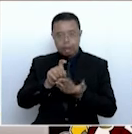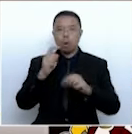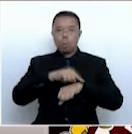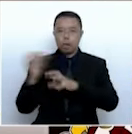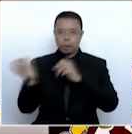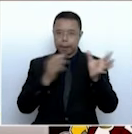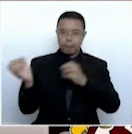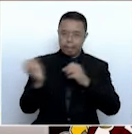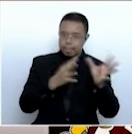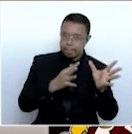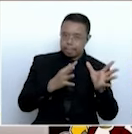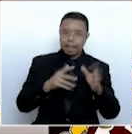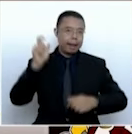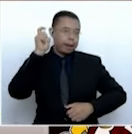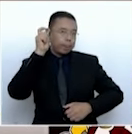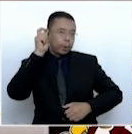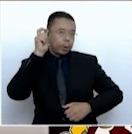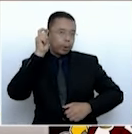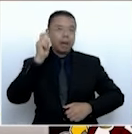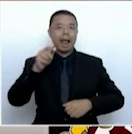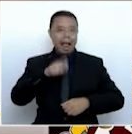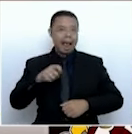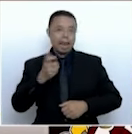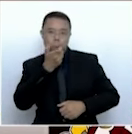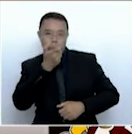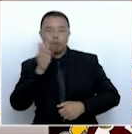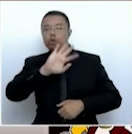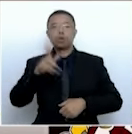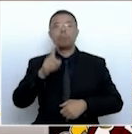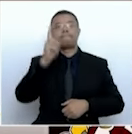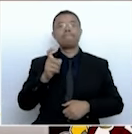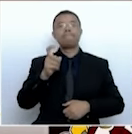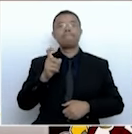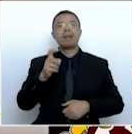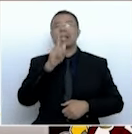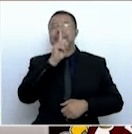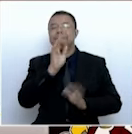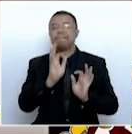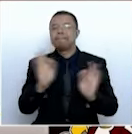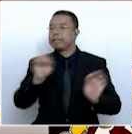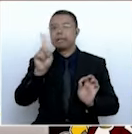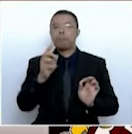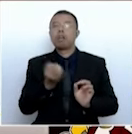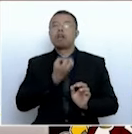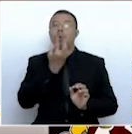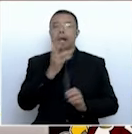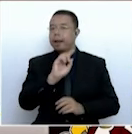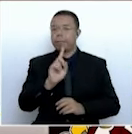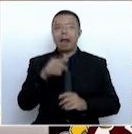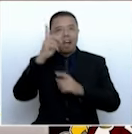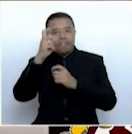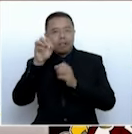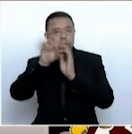Selama debat berlangsung, handphone atau alat komunikasi dalam kondisi hening dan dilarang mengaktifkan